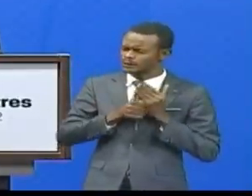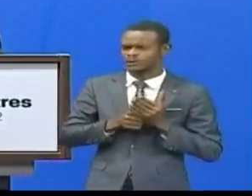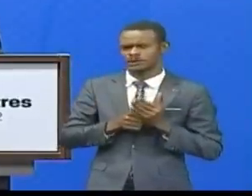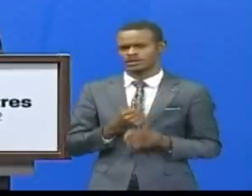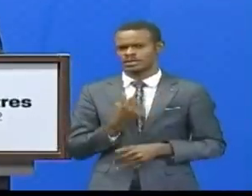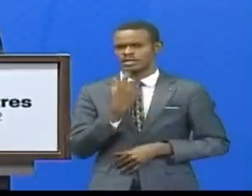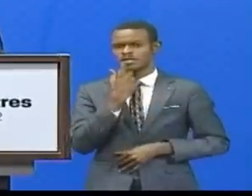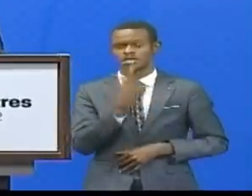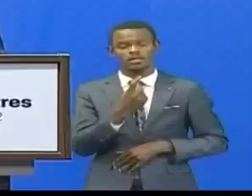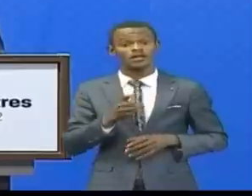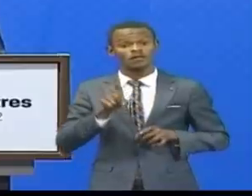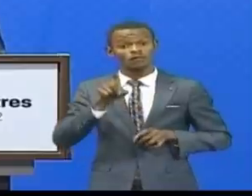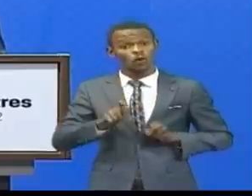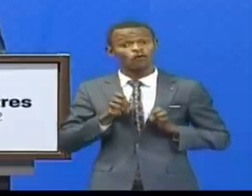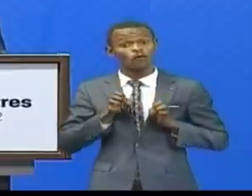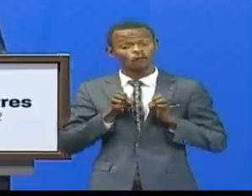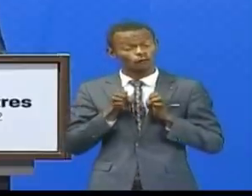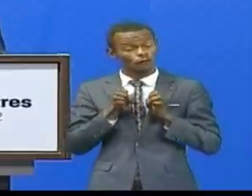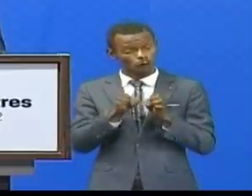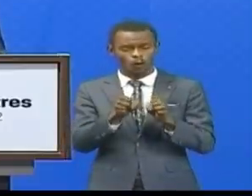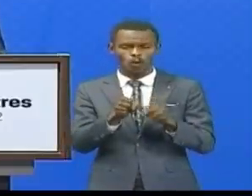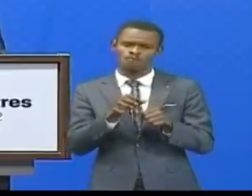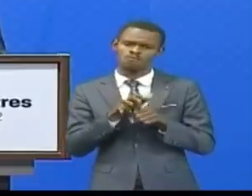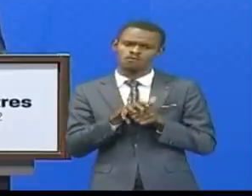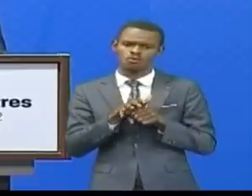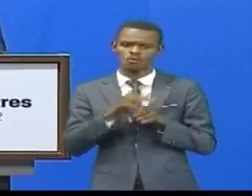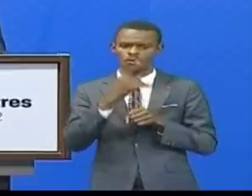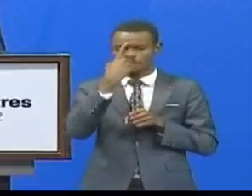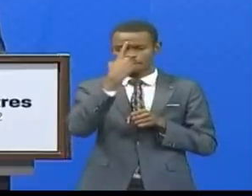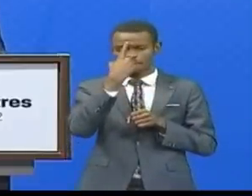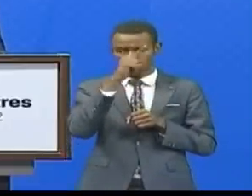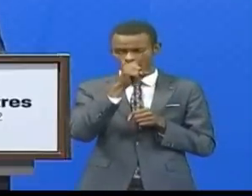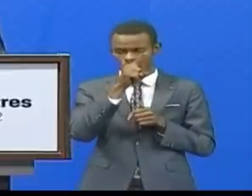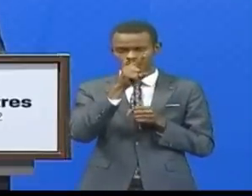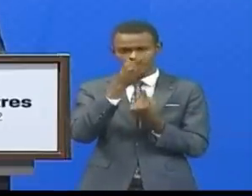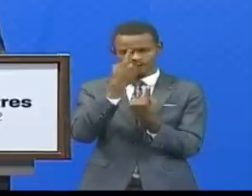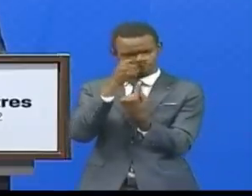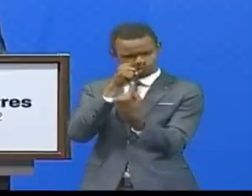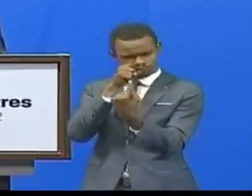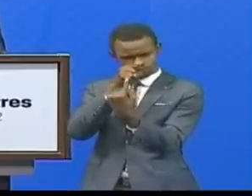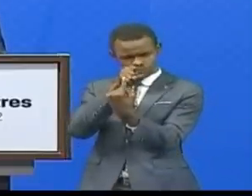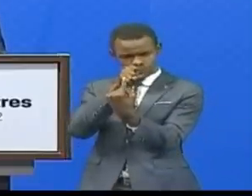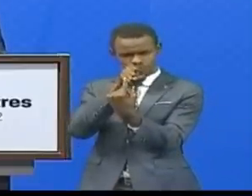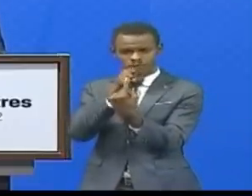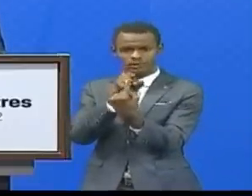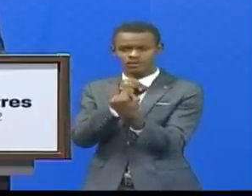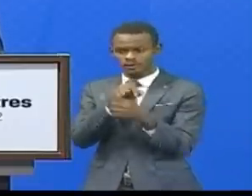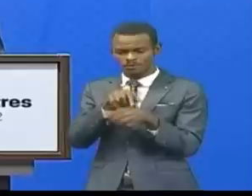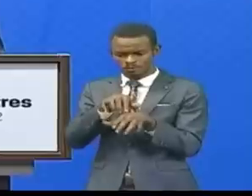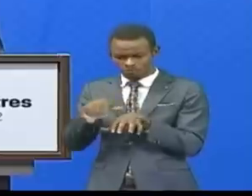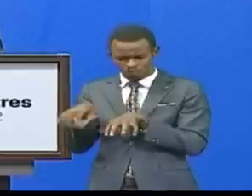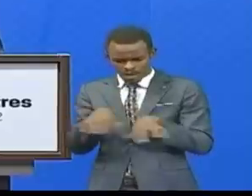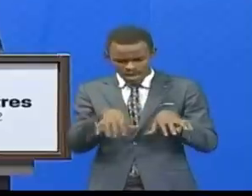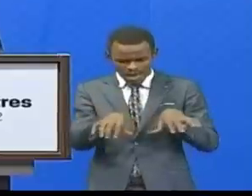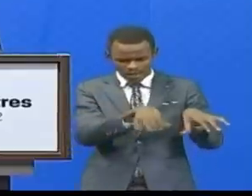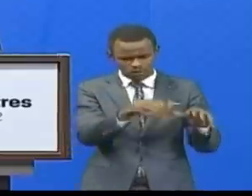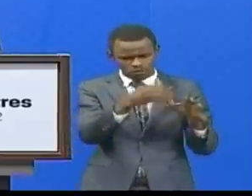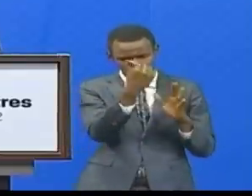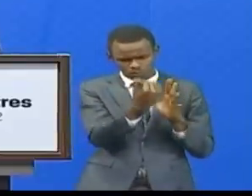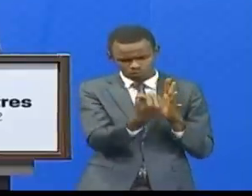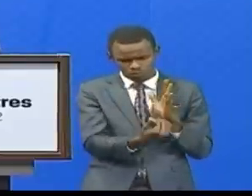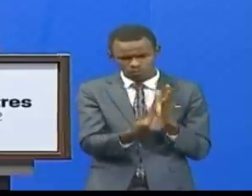aucun effort pour poursuivre la réalisation des actions prévues, lesquelles doivent